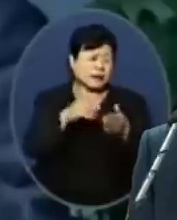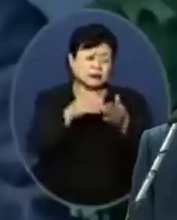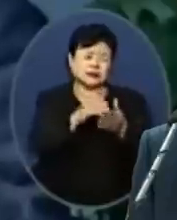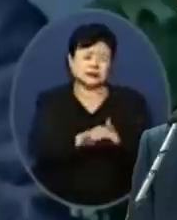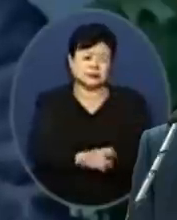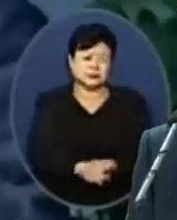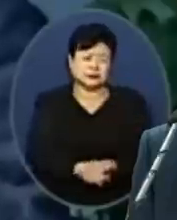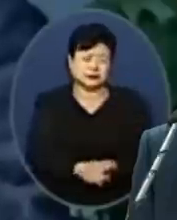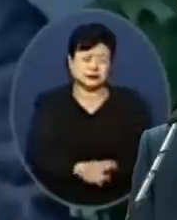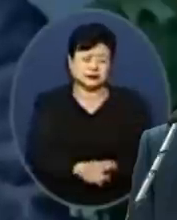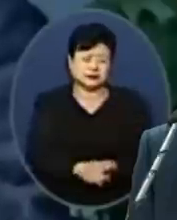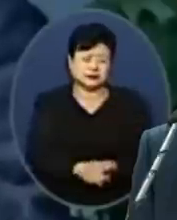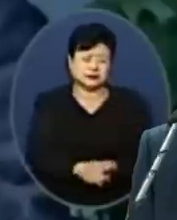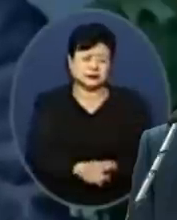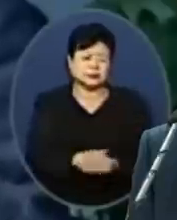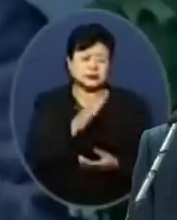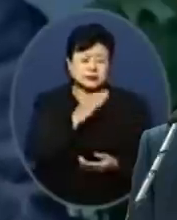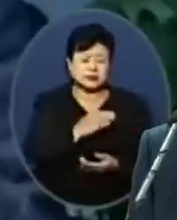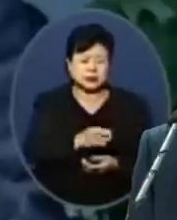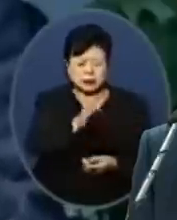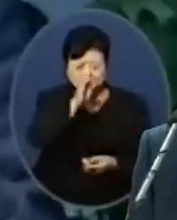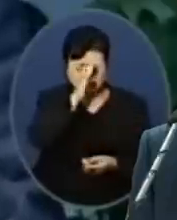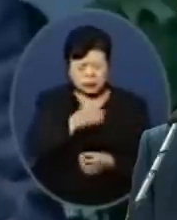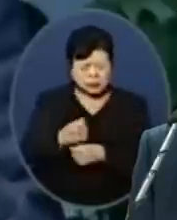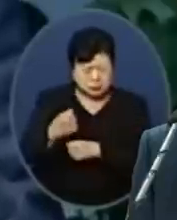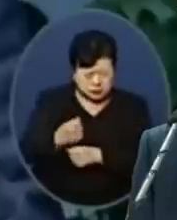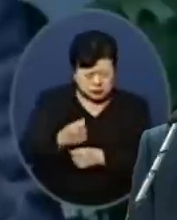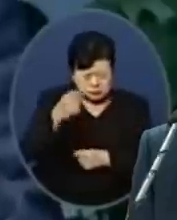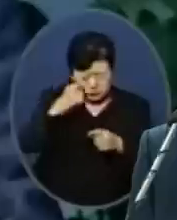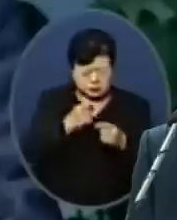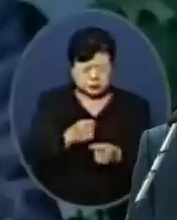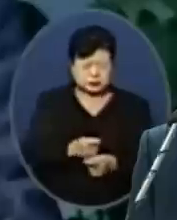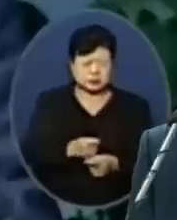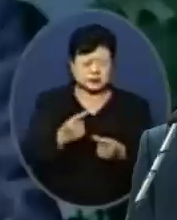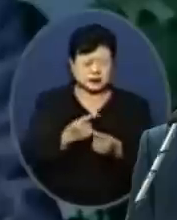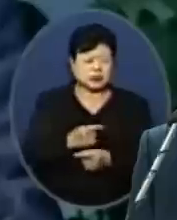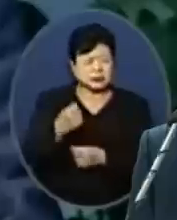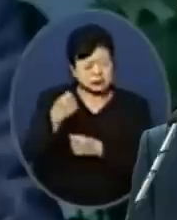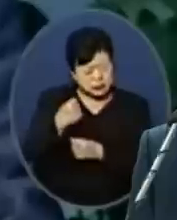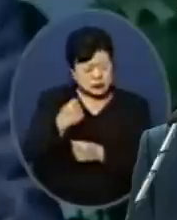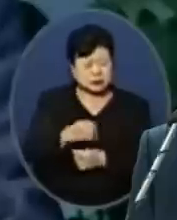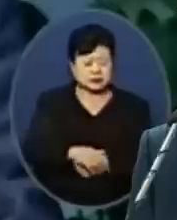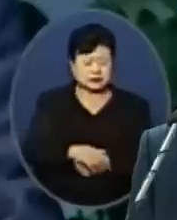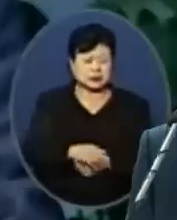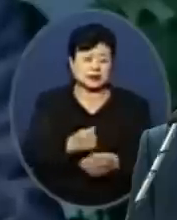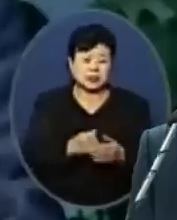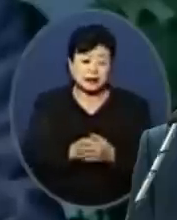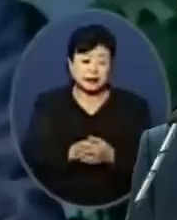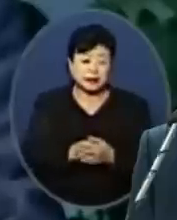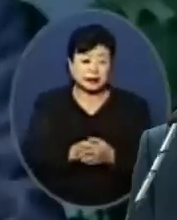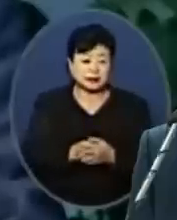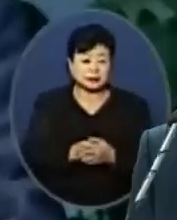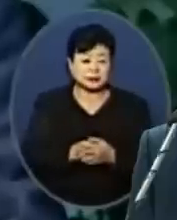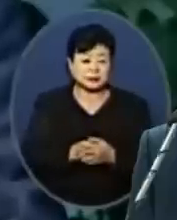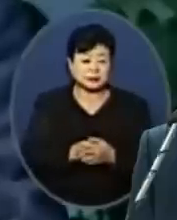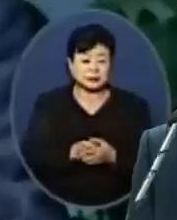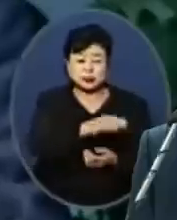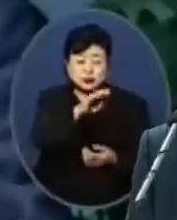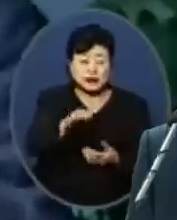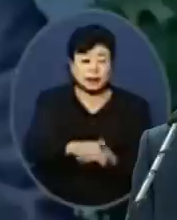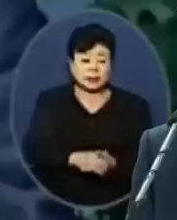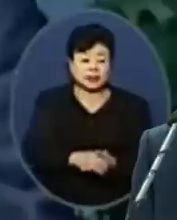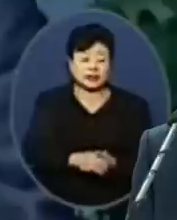것입니다. 저는 실로 우리 질고를 지고 우리 슬픔을 당하였었습니다. 그러므로